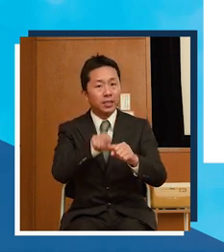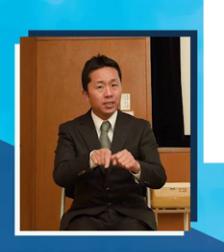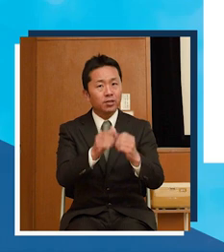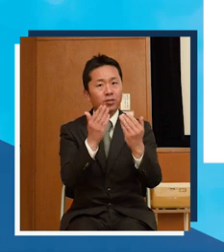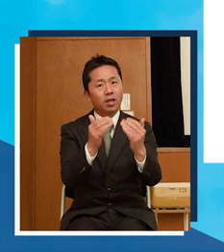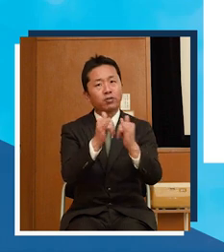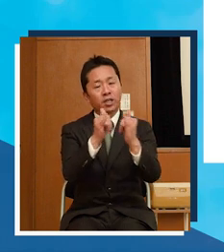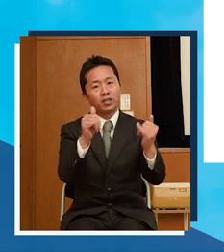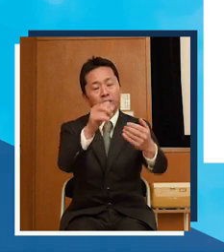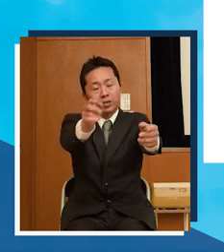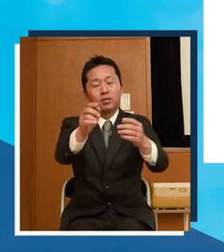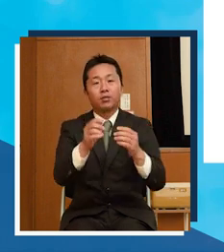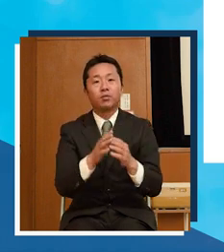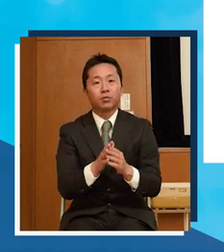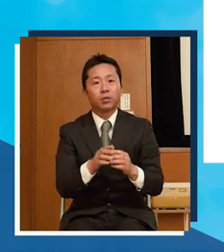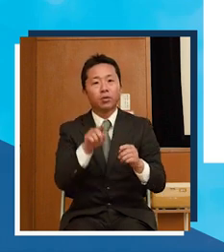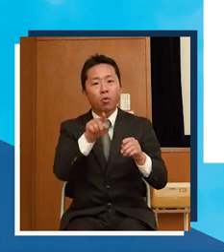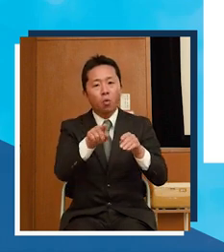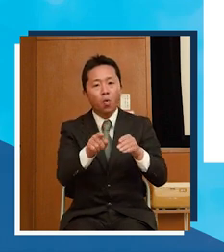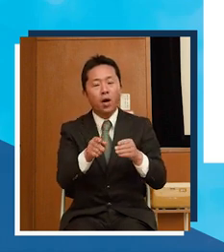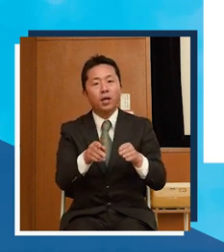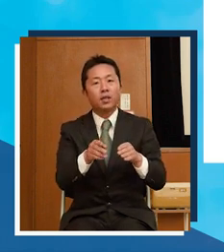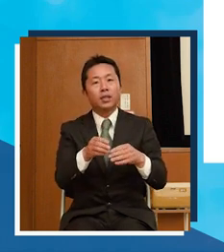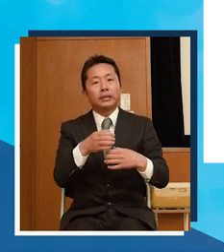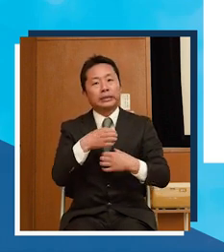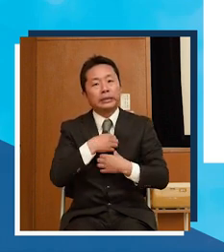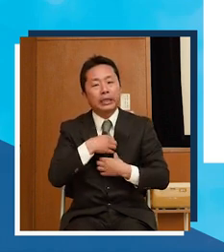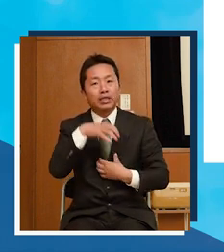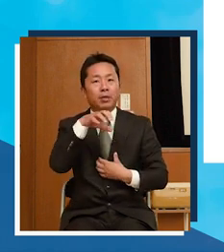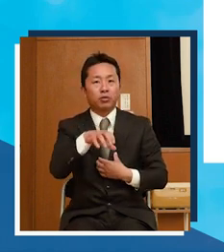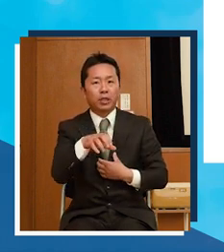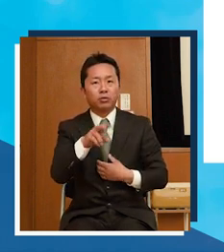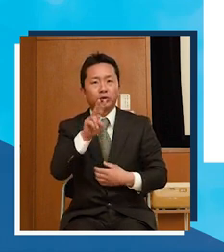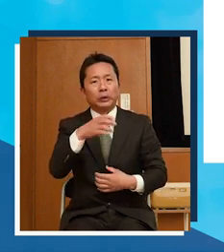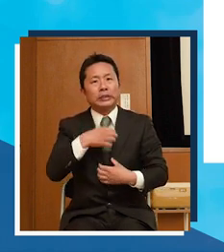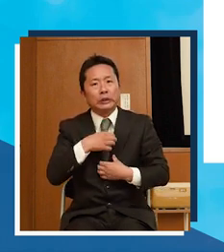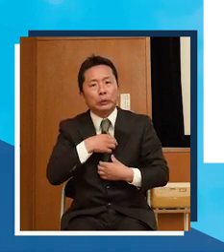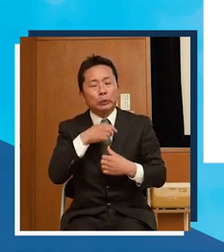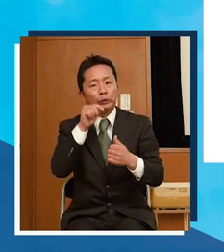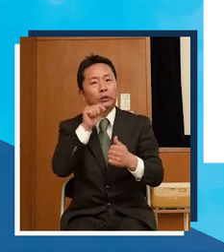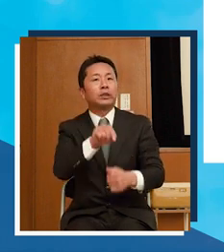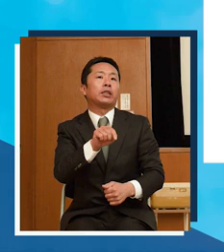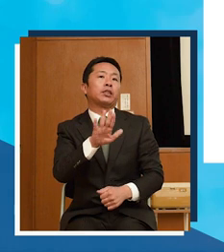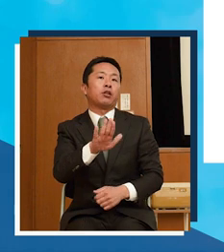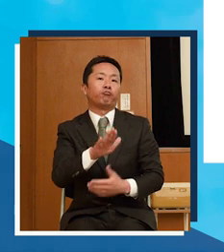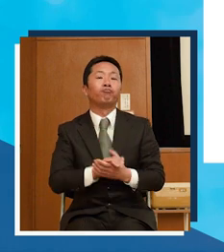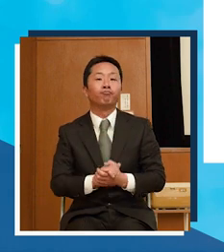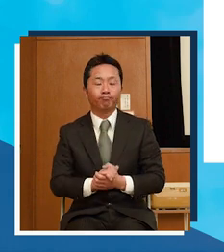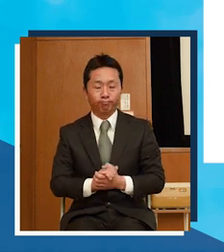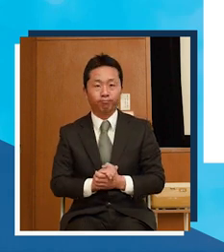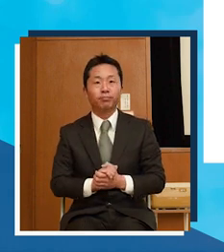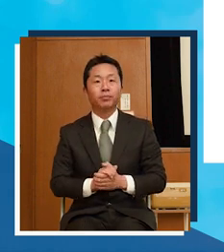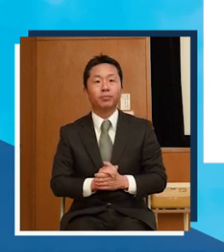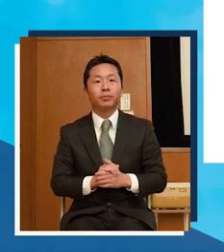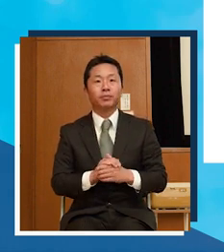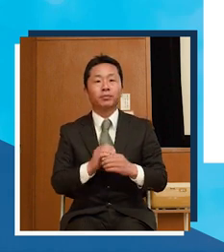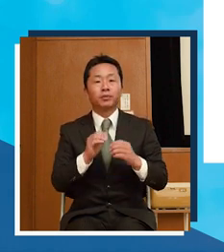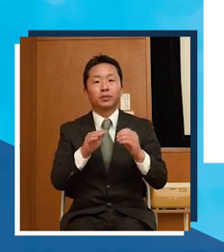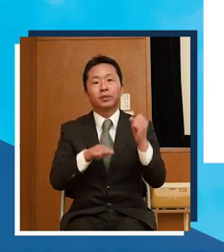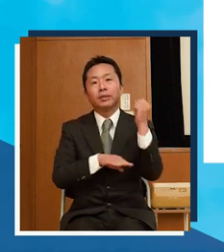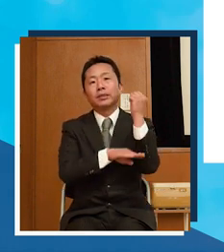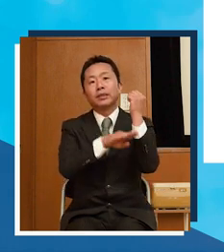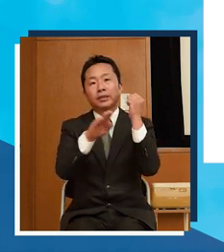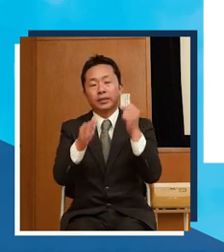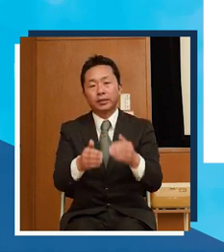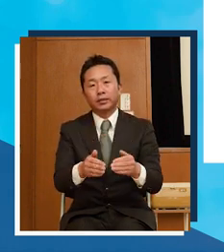断層が走っているという恐れがあるというようにそのリスクを指摘しています新基地建設予定地